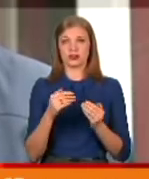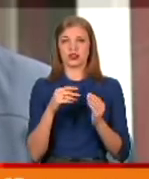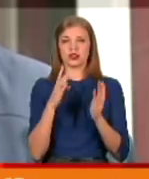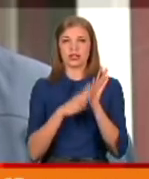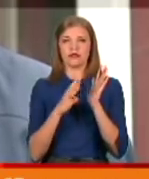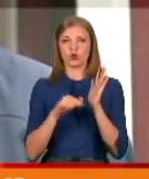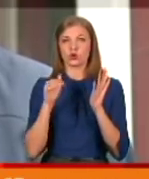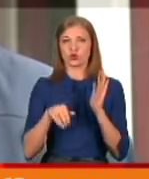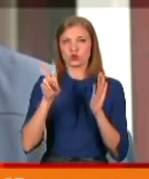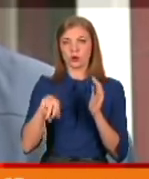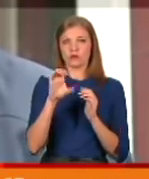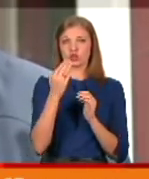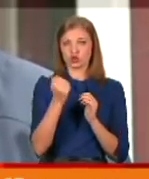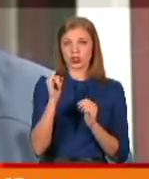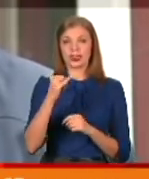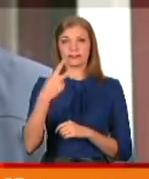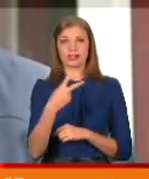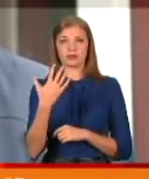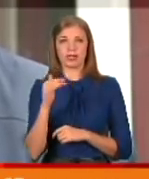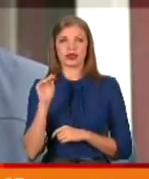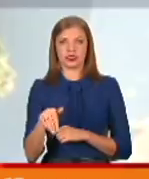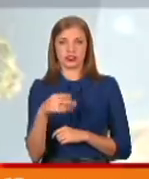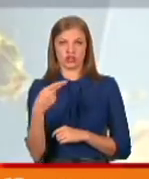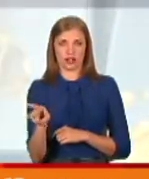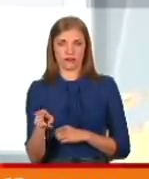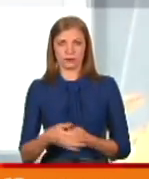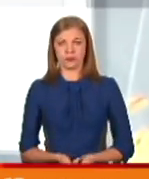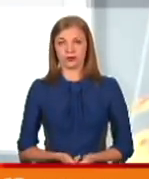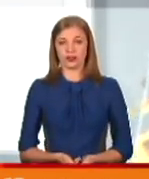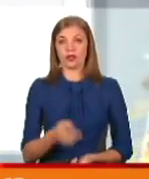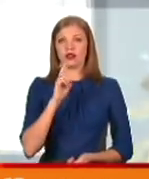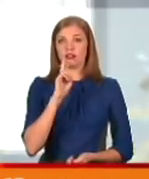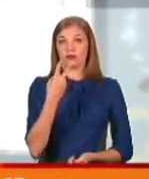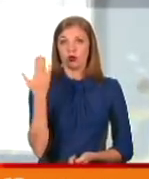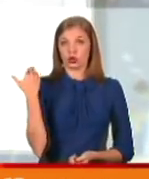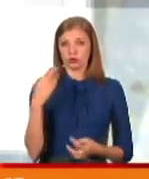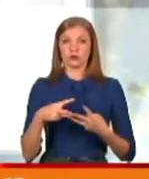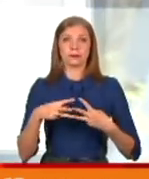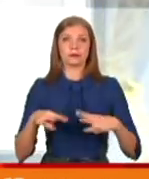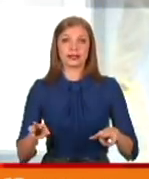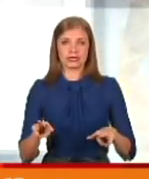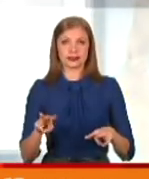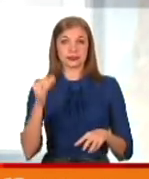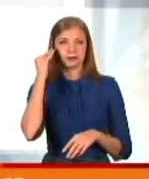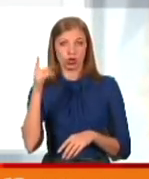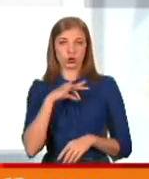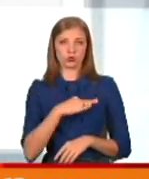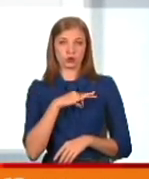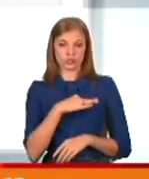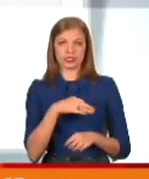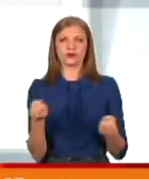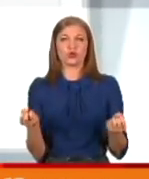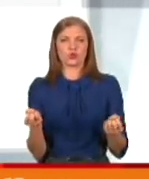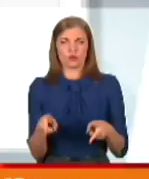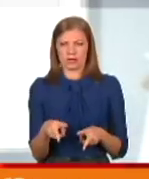90 тисяч доларів США та 25 тисяч євро. 2 роки тому міністр, на думку слідства,